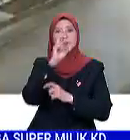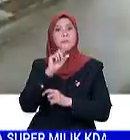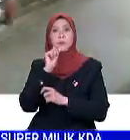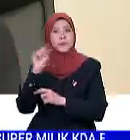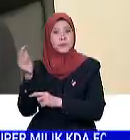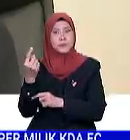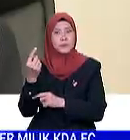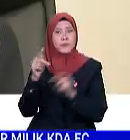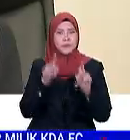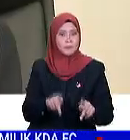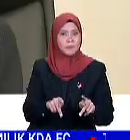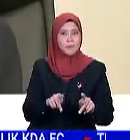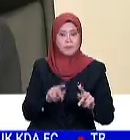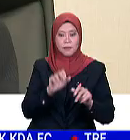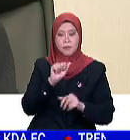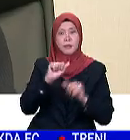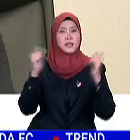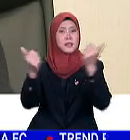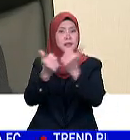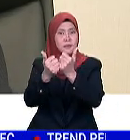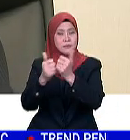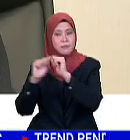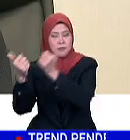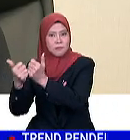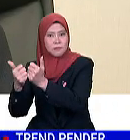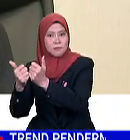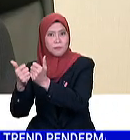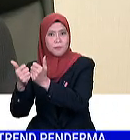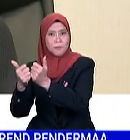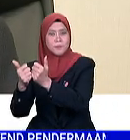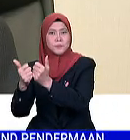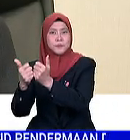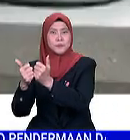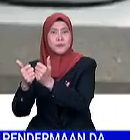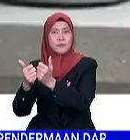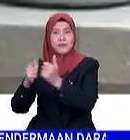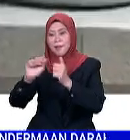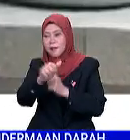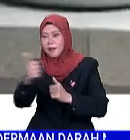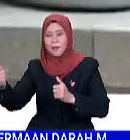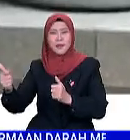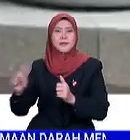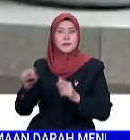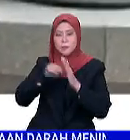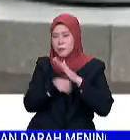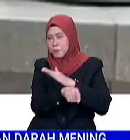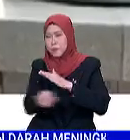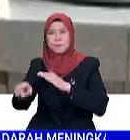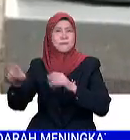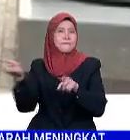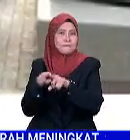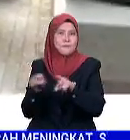sja pihak yang agensiagensi yang berkenaan dan barut tali barut yang berkenaan kita akanil tindakan